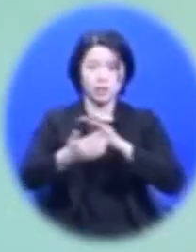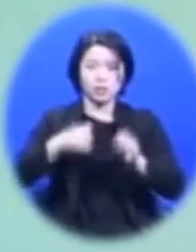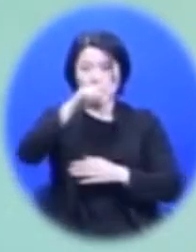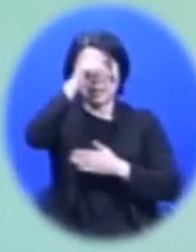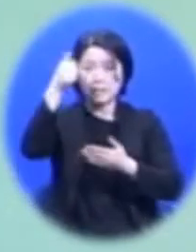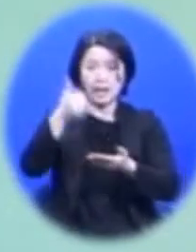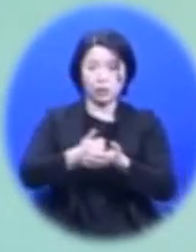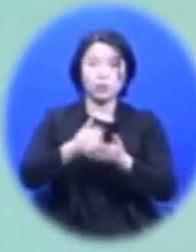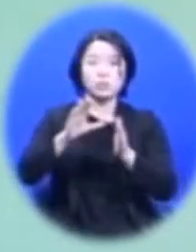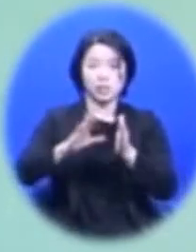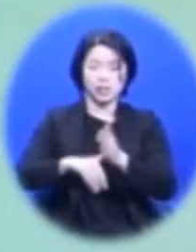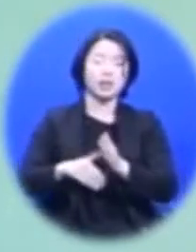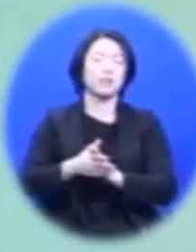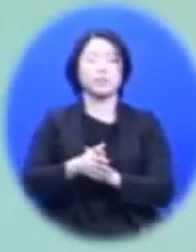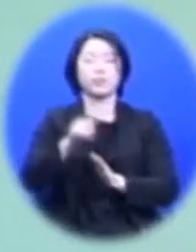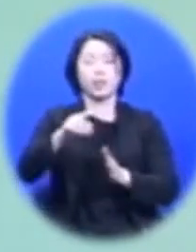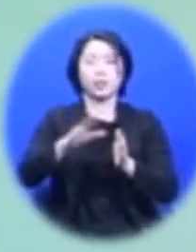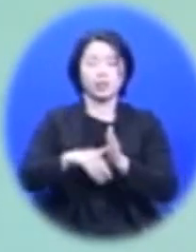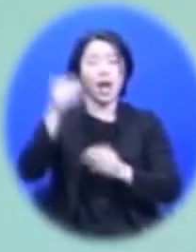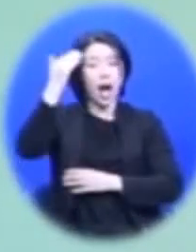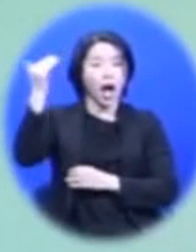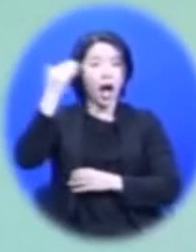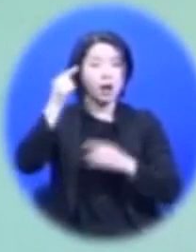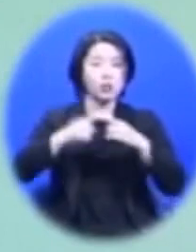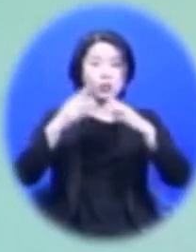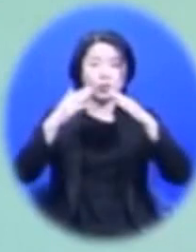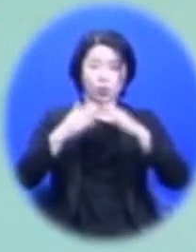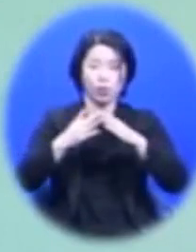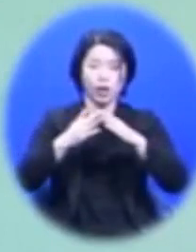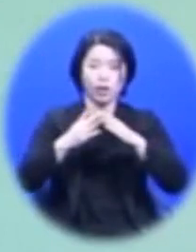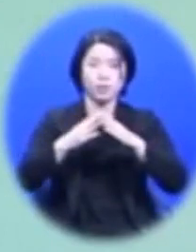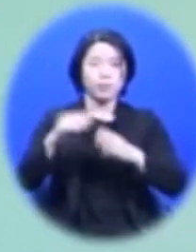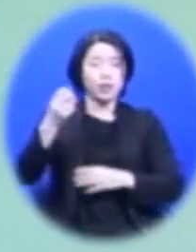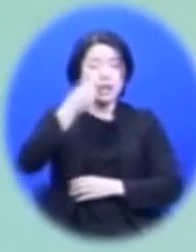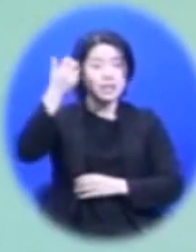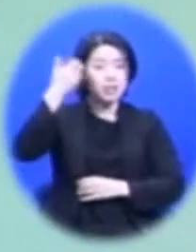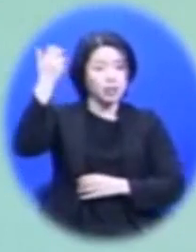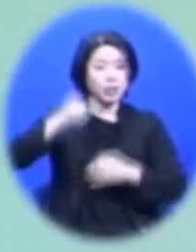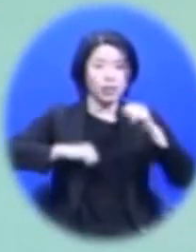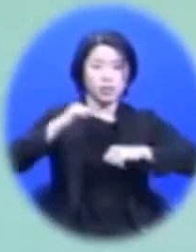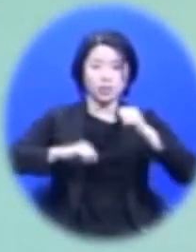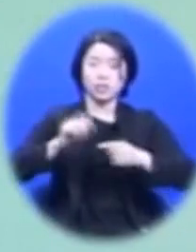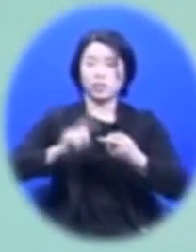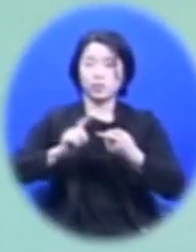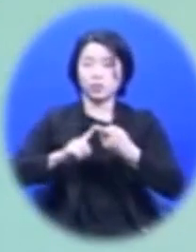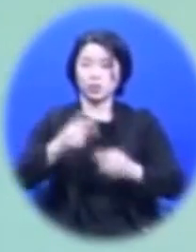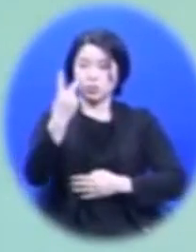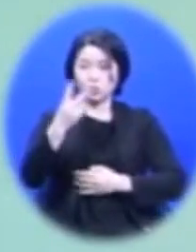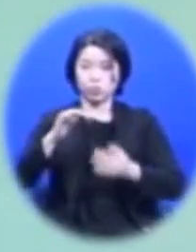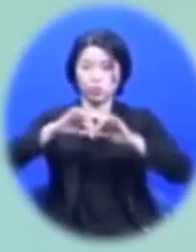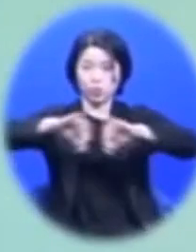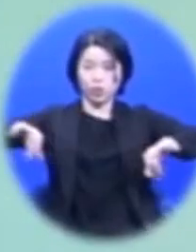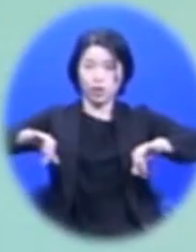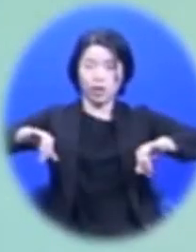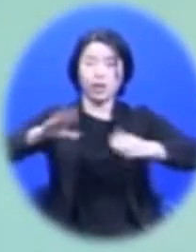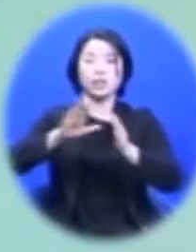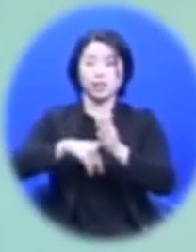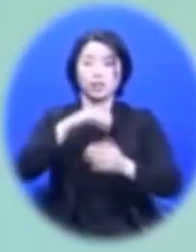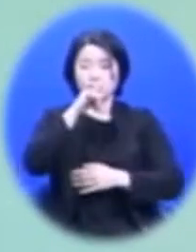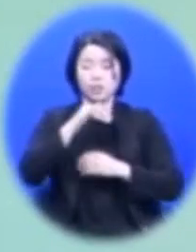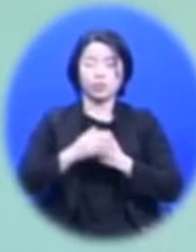때 그때 한국교회는 성령의 역사에 대해서 둘로 쫙 갈라지던 때가